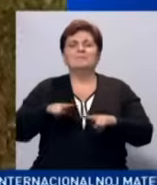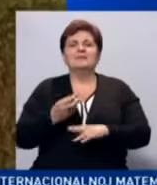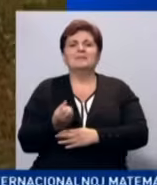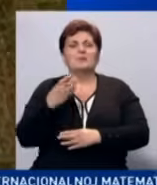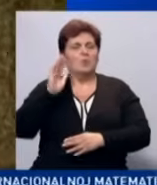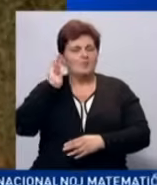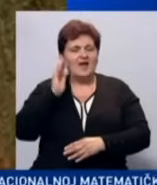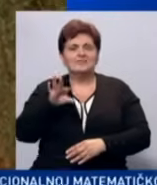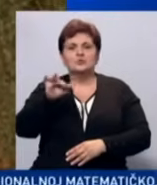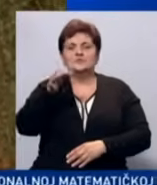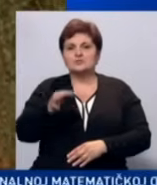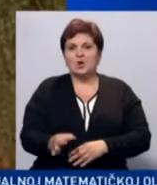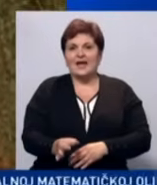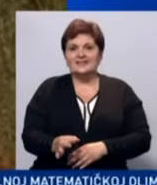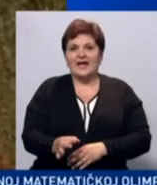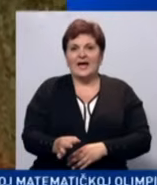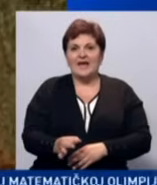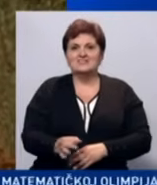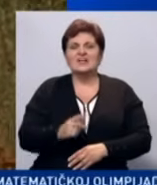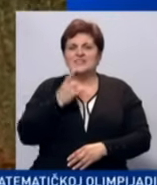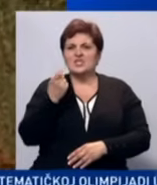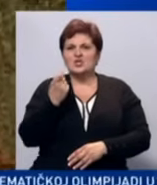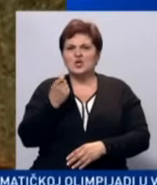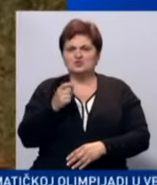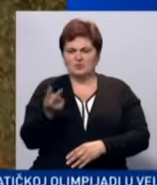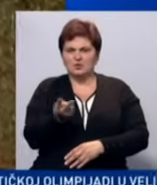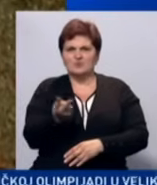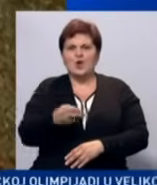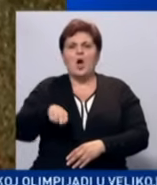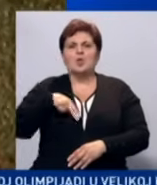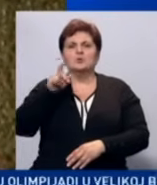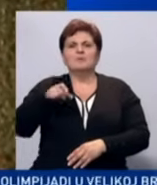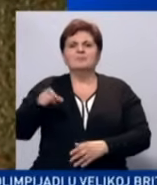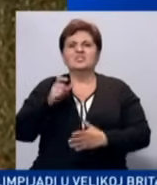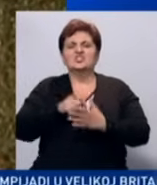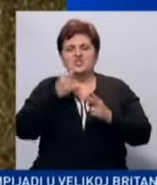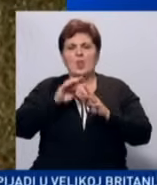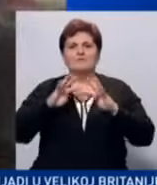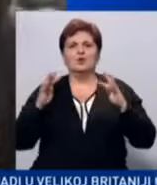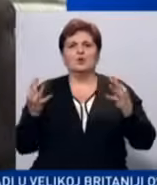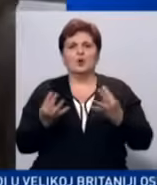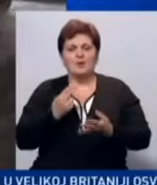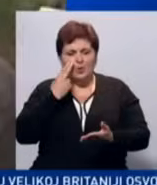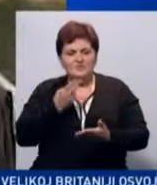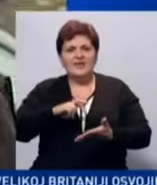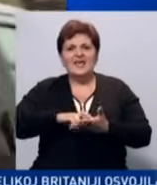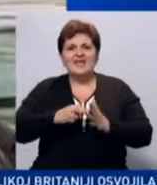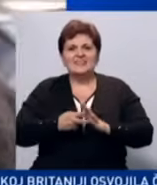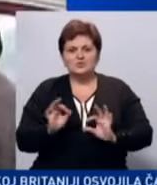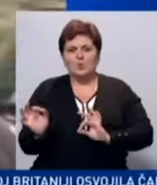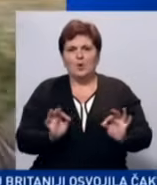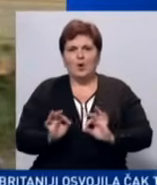privrede u vladi Tuzlanskog kantona, te Suad Fejzić i Nermin Uljić, odgovorne osobe i članovi komisije za uvid u tehničku